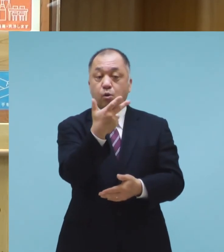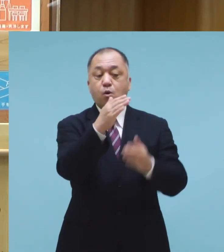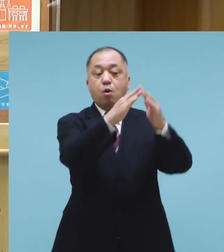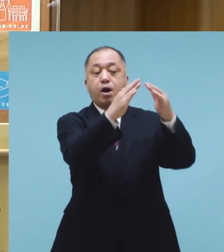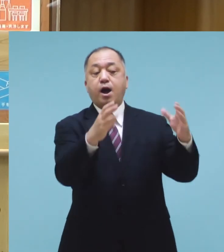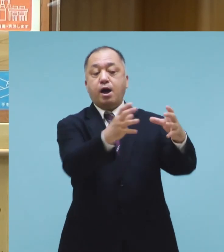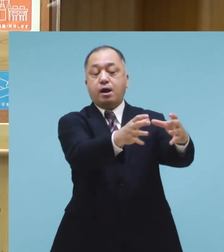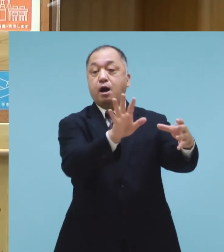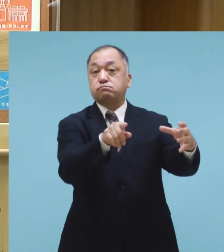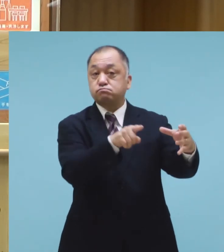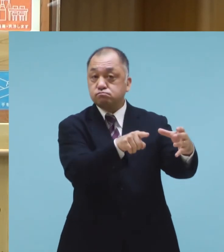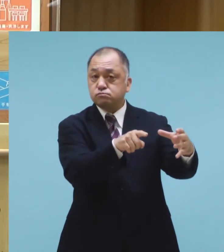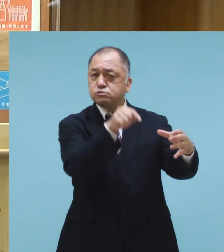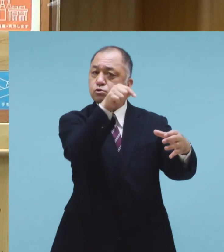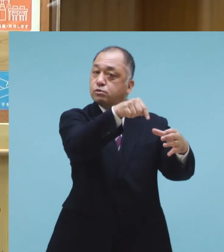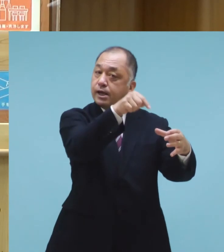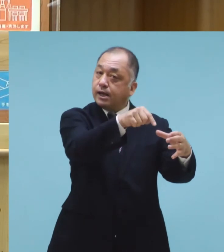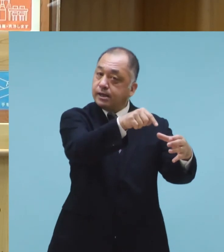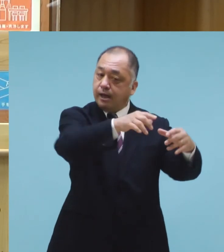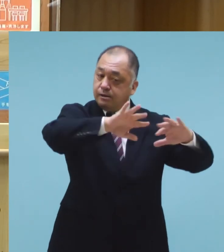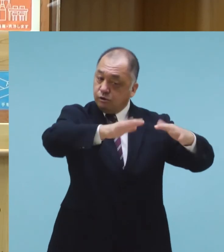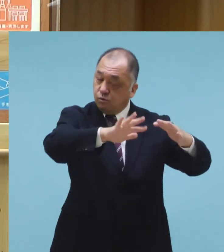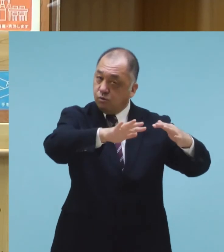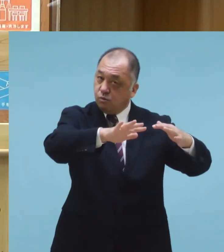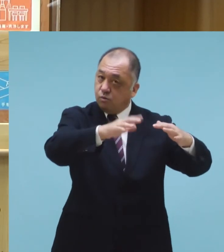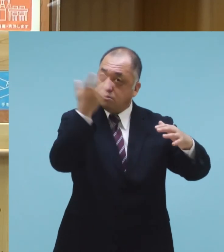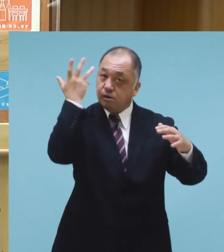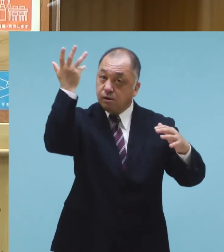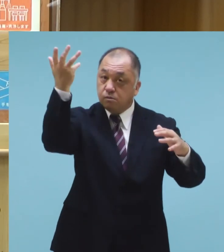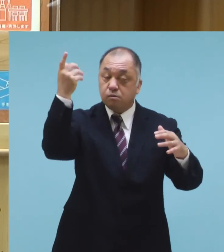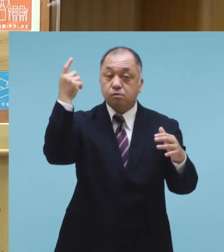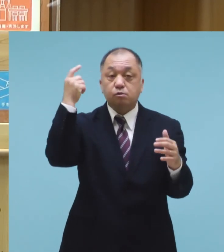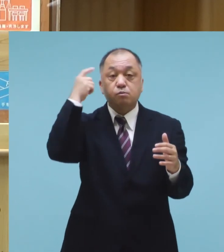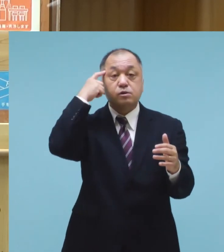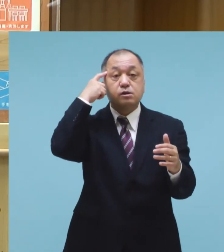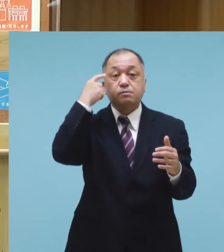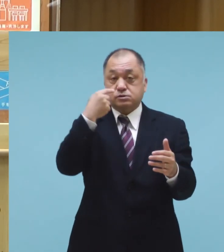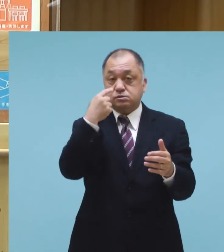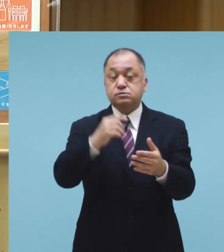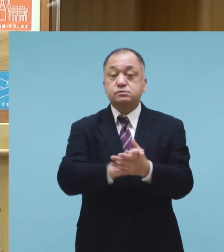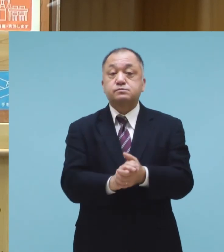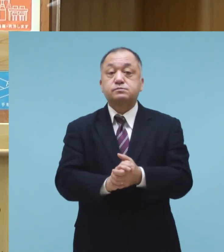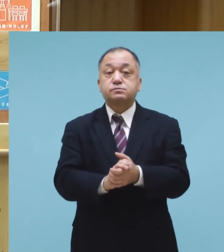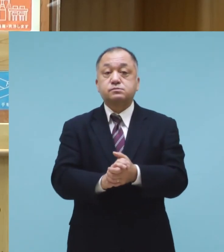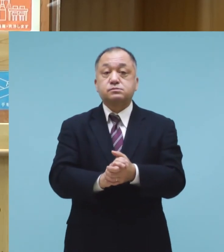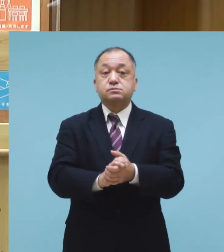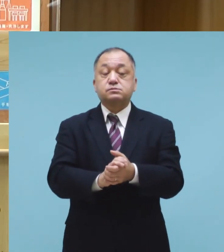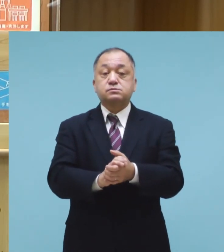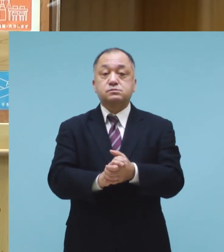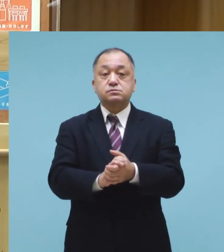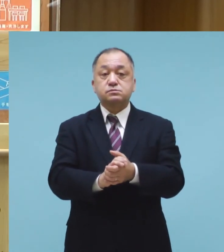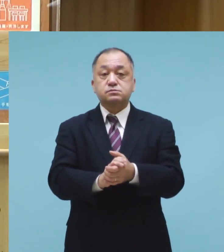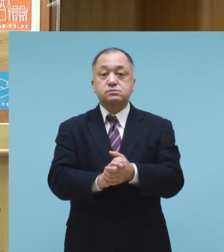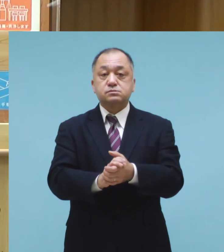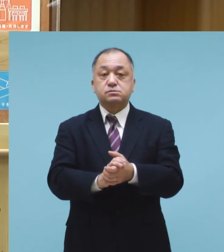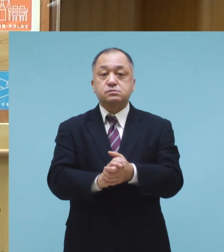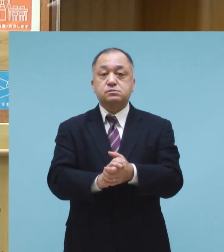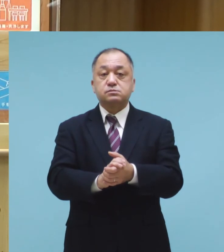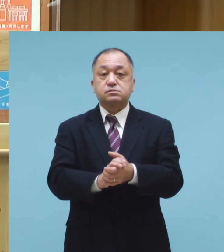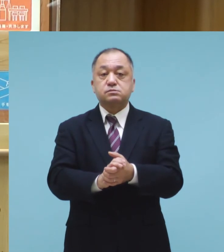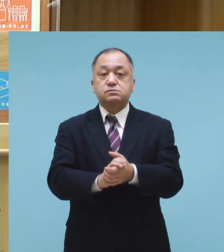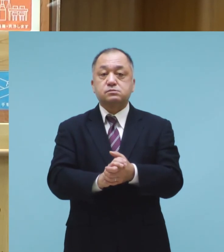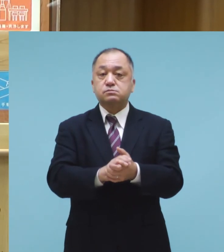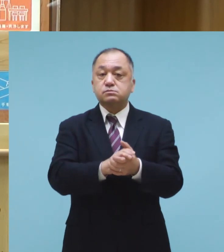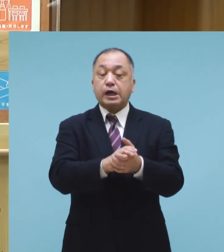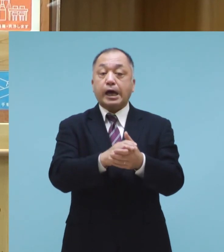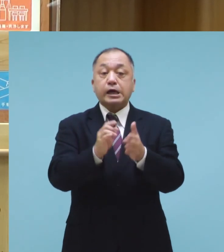って、まあ、その中で多分行われている議論なんだろうというふうに思ってます。まあ、どうしても、政令指定